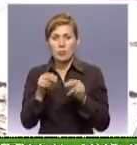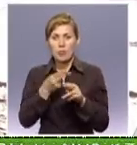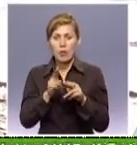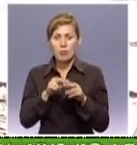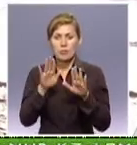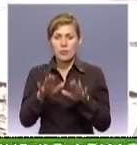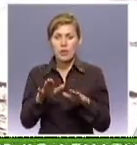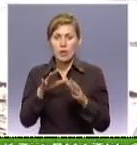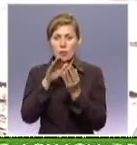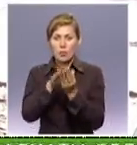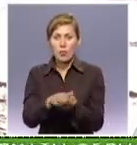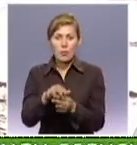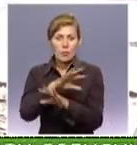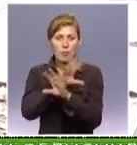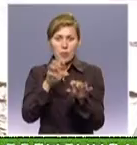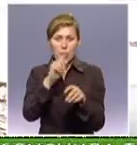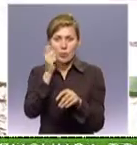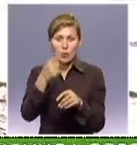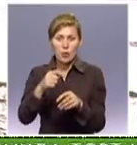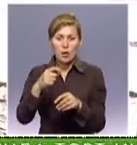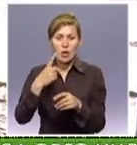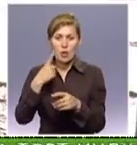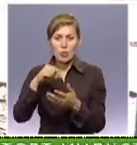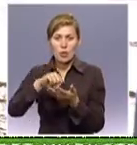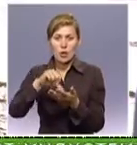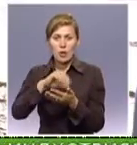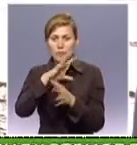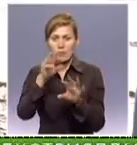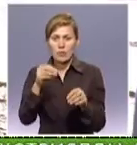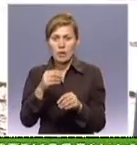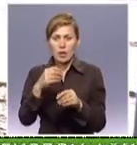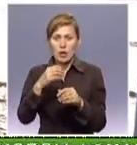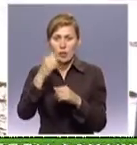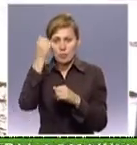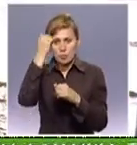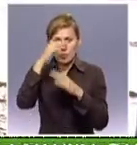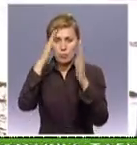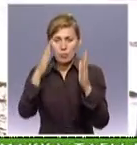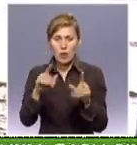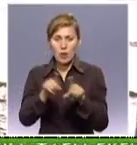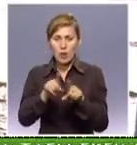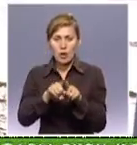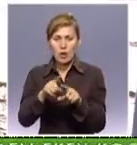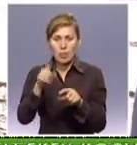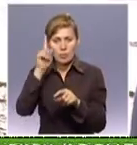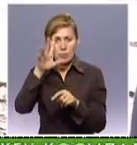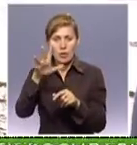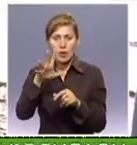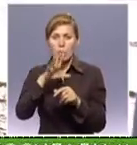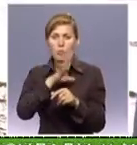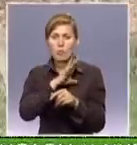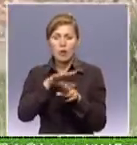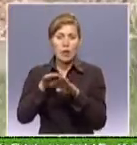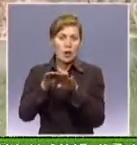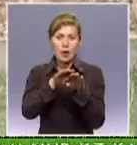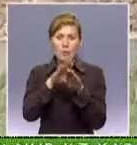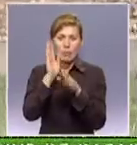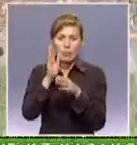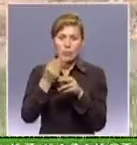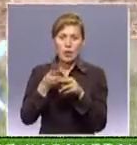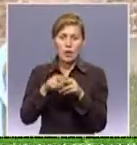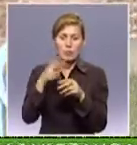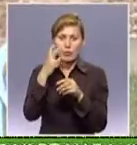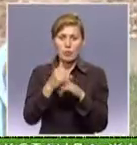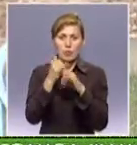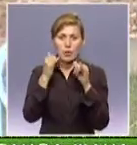Осы жерде жерленген барлық соғыс ардагерлерінің басында бір-бір мәрмәр тастан жасалған белгі тақталары болады. Биыл қалада